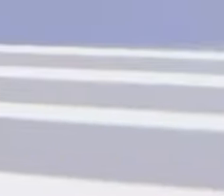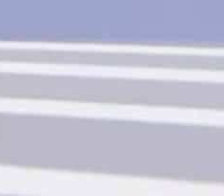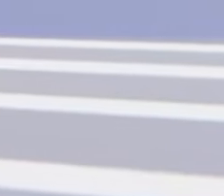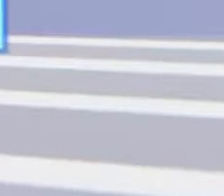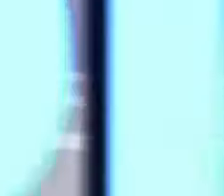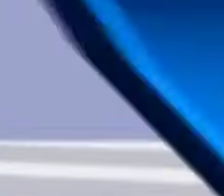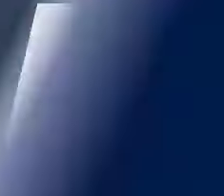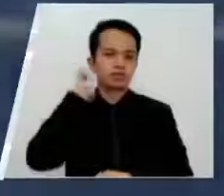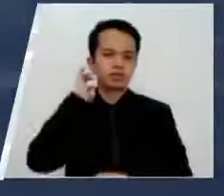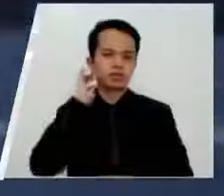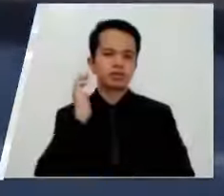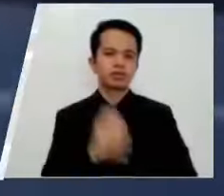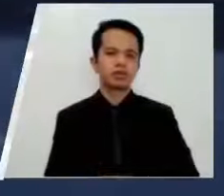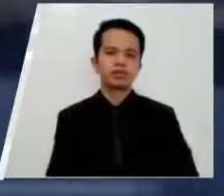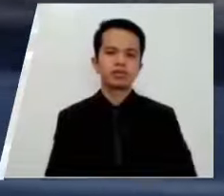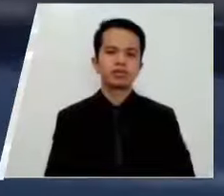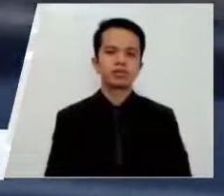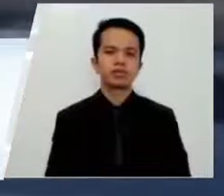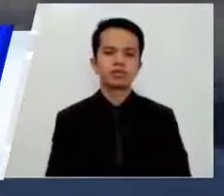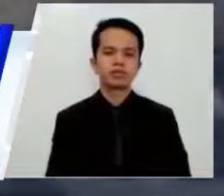Mindanao.